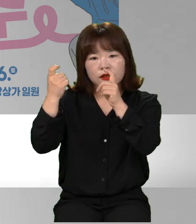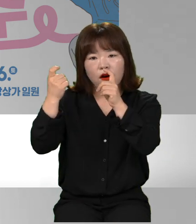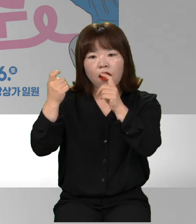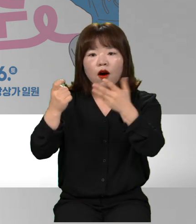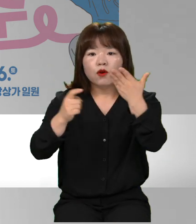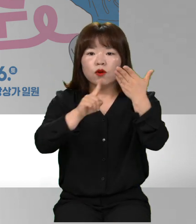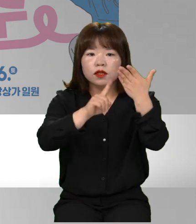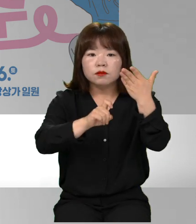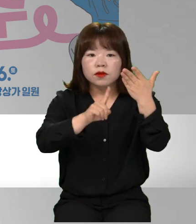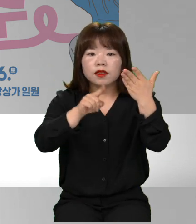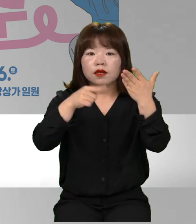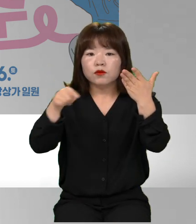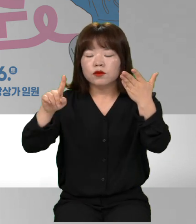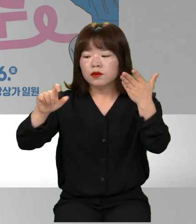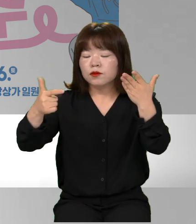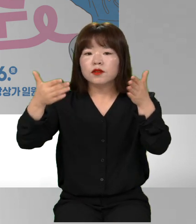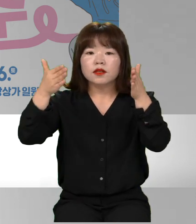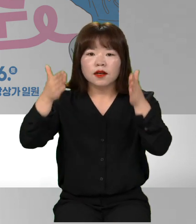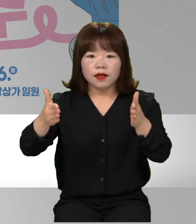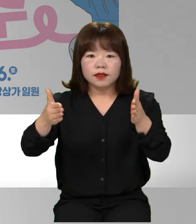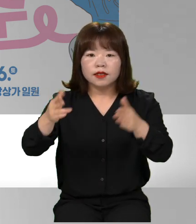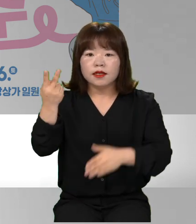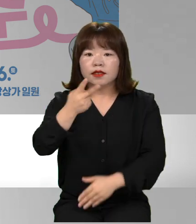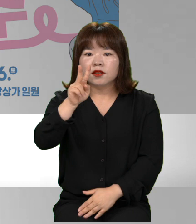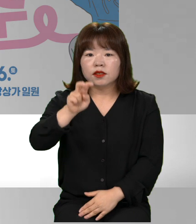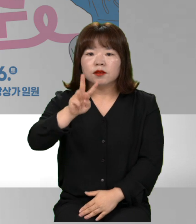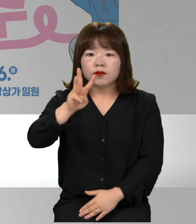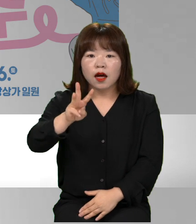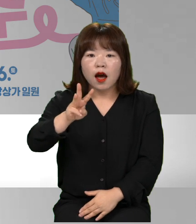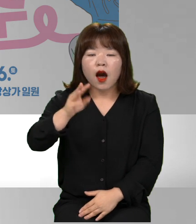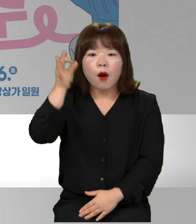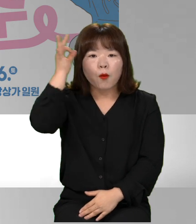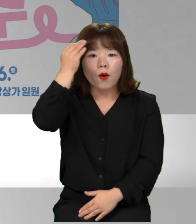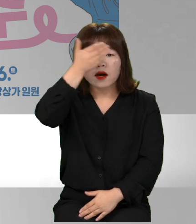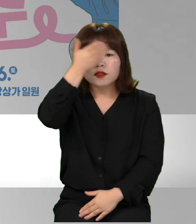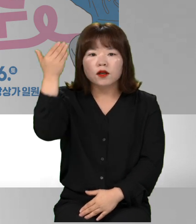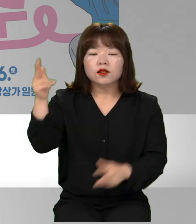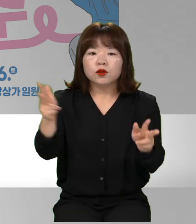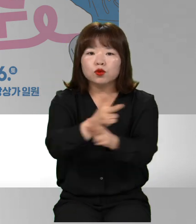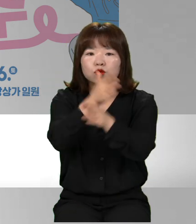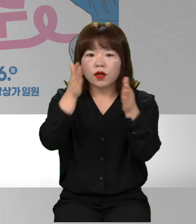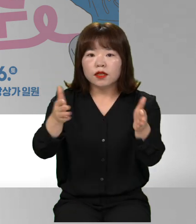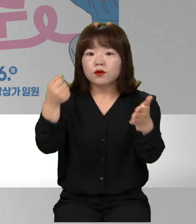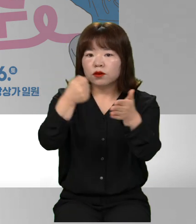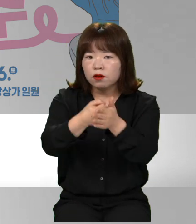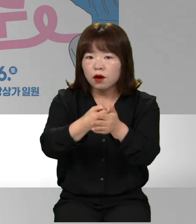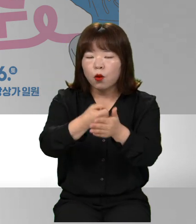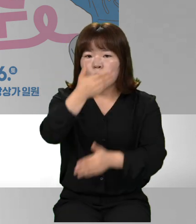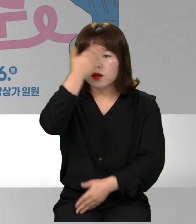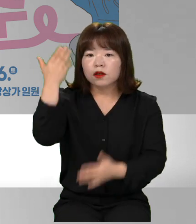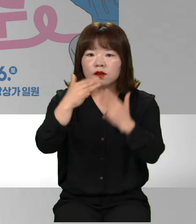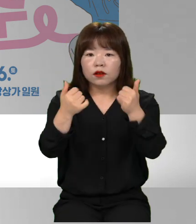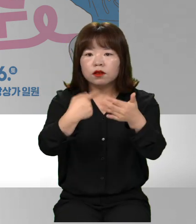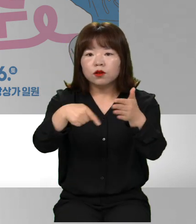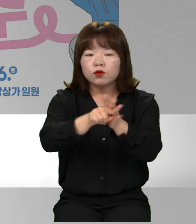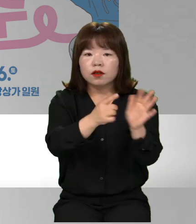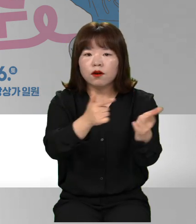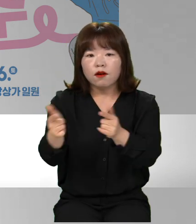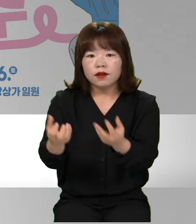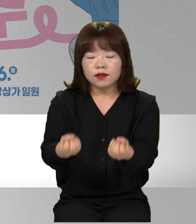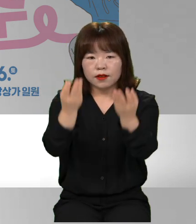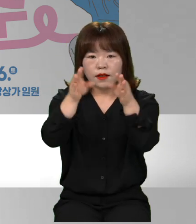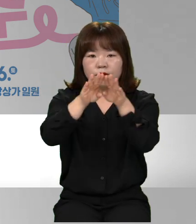청년의 날을 기념해 4달 11일부터 16일까지를 2023 포항시 청년주간으로 정하고 청년 세대를 위한